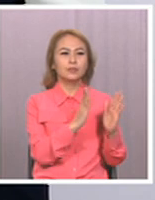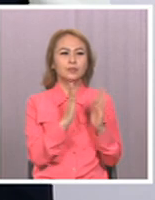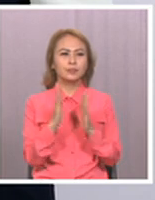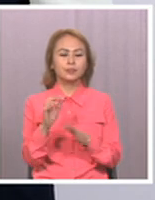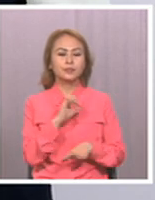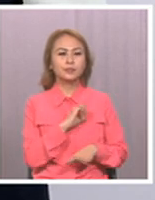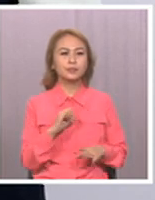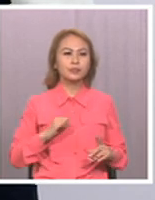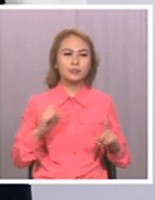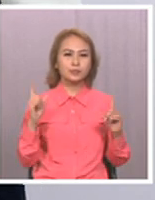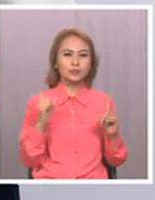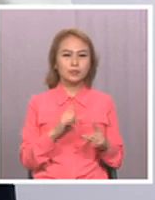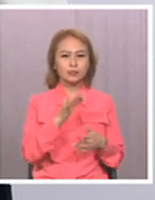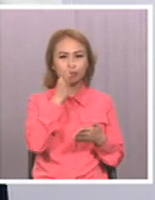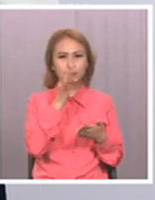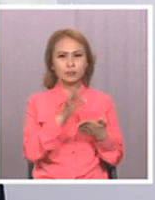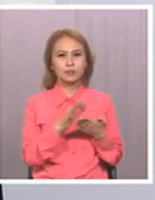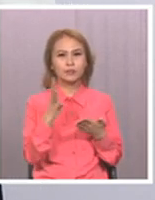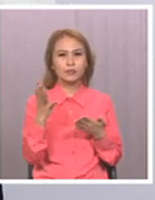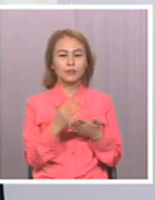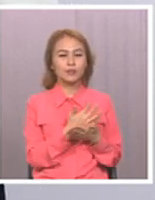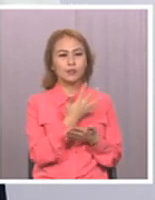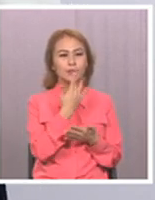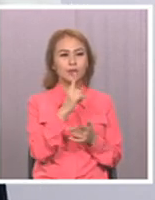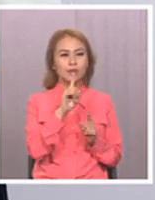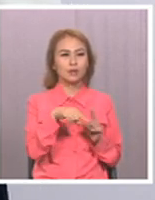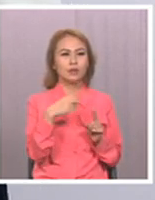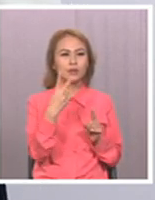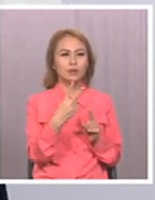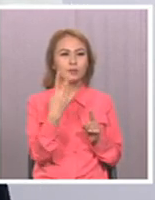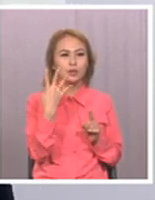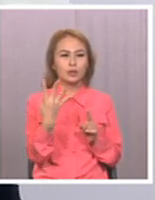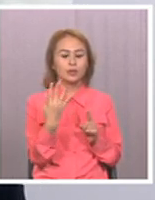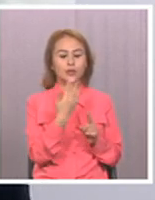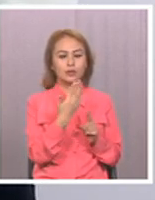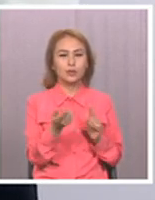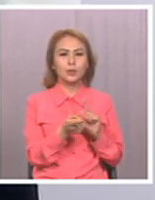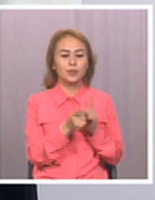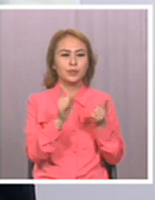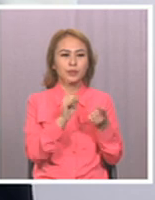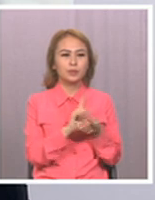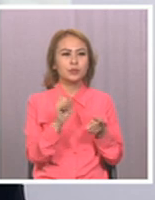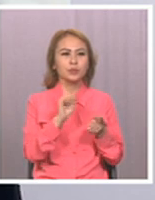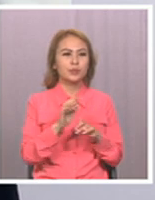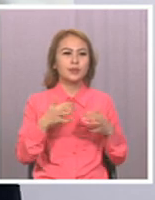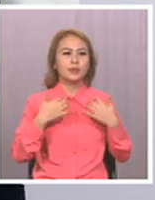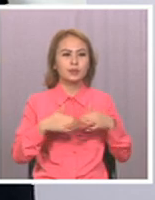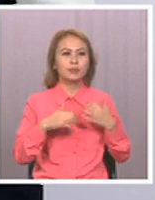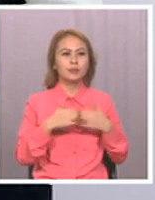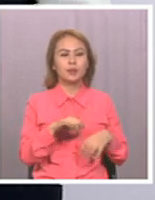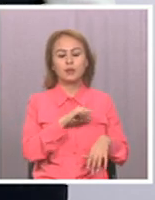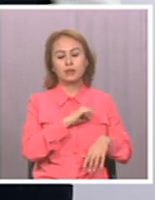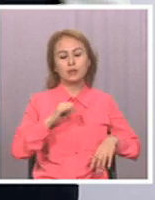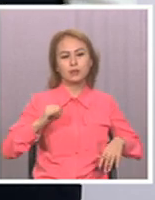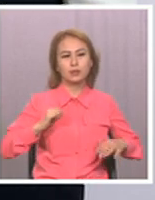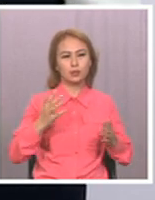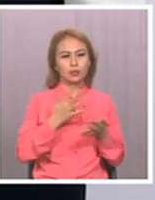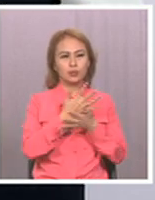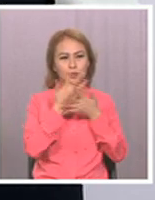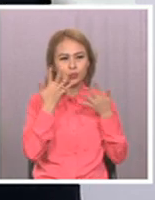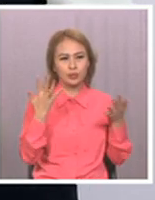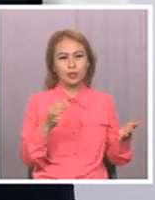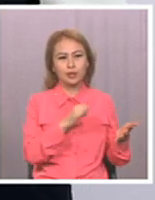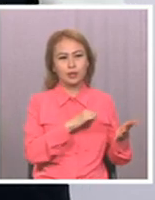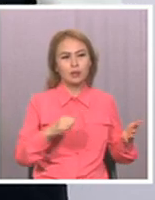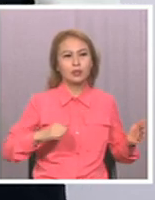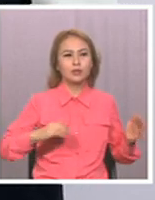мәнді анықтаймыз, ол 5.24, ал енді өзгеру құлашын есептеу үшін осы ең үлкен мәннен ең кіші